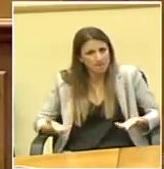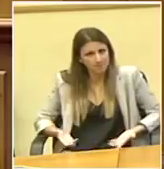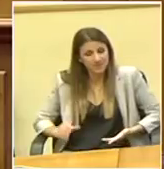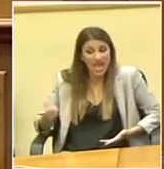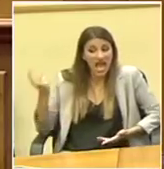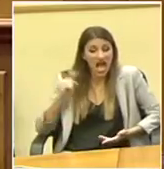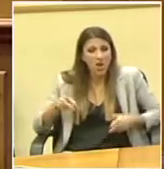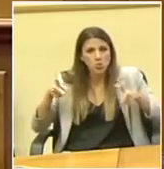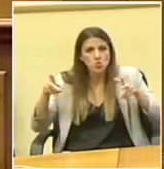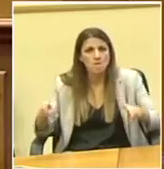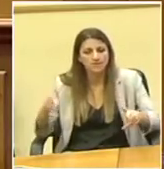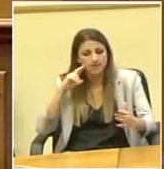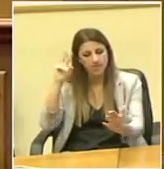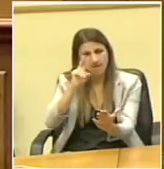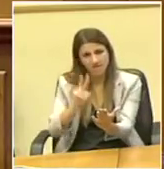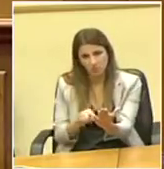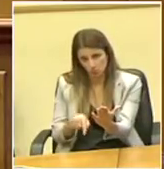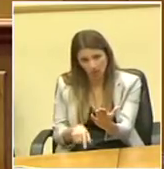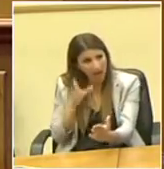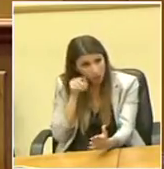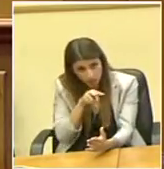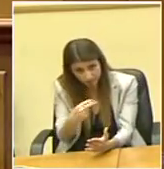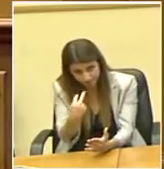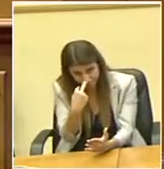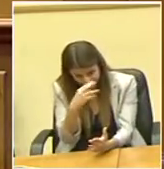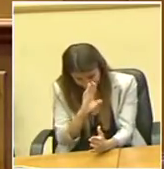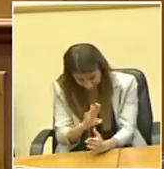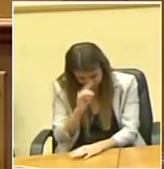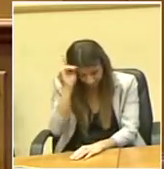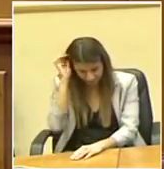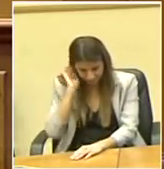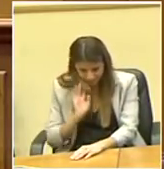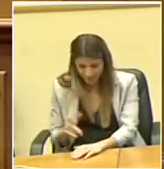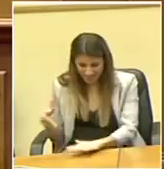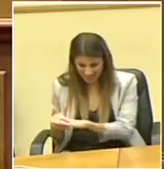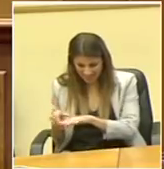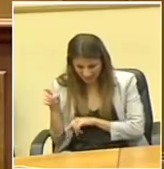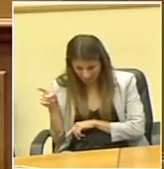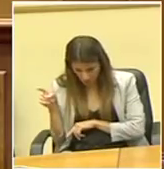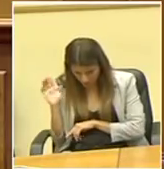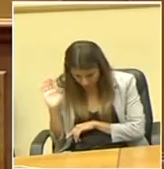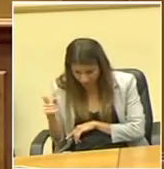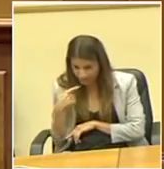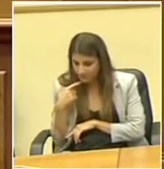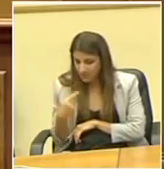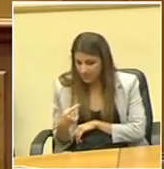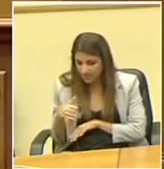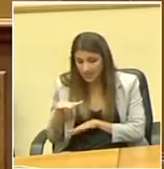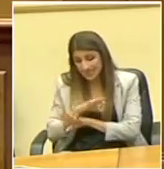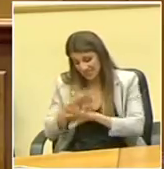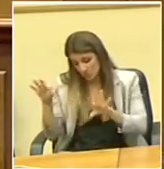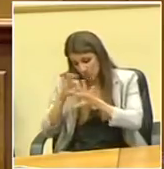απόσπασμα. Ακούστε, κύριε Μπούρα, να το ακούσετε αυτό το απόσπασμα. Το Ταμείο, ανεκλήτως και